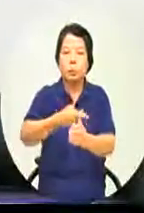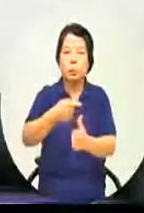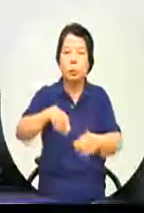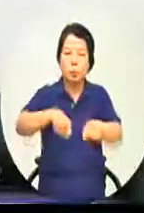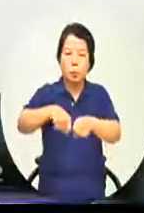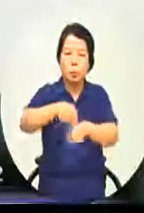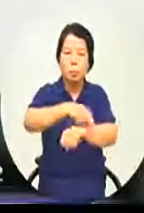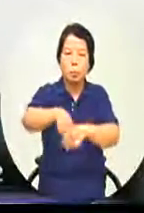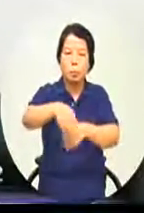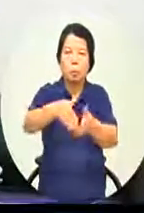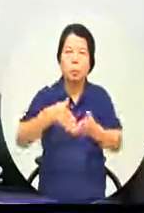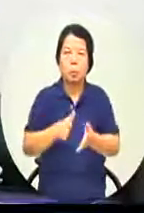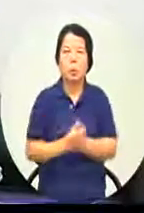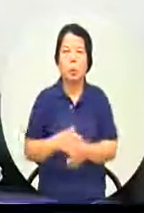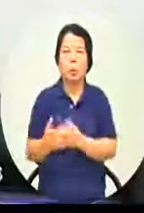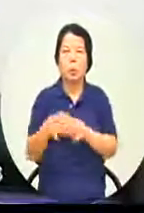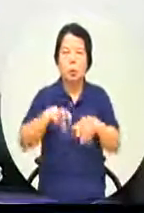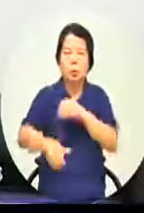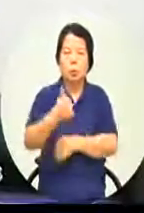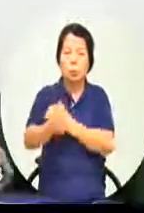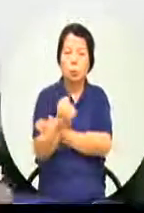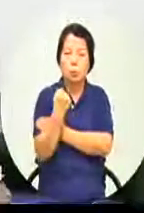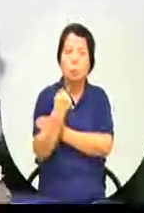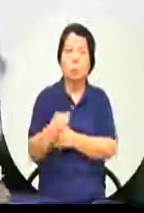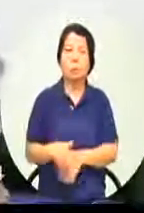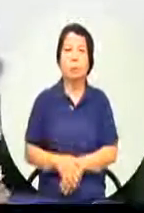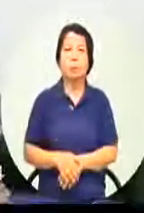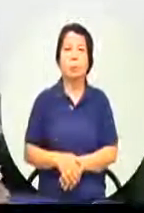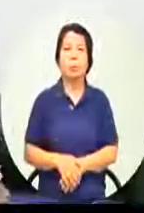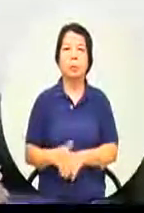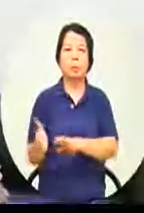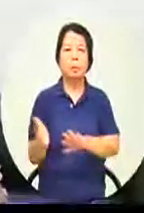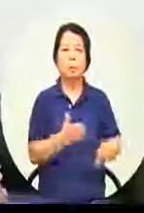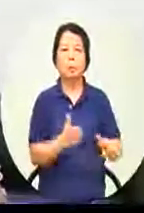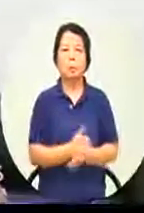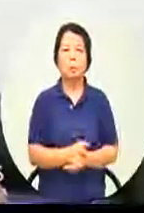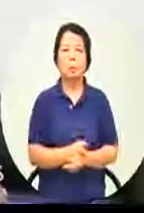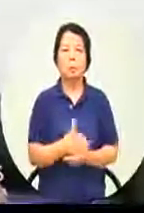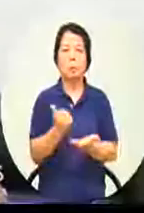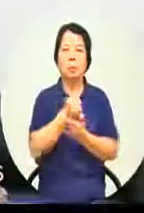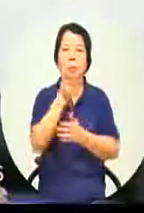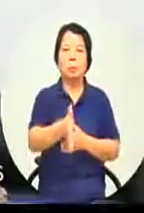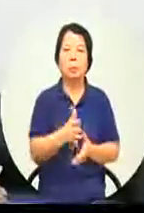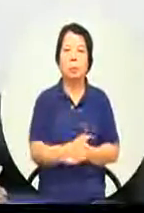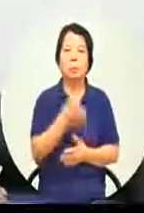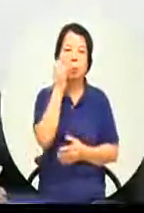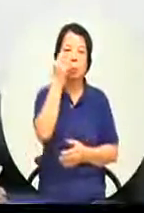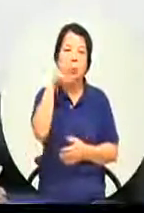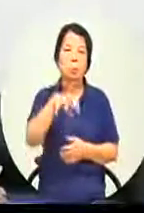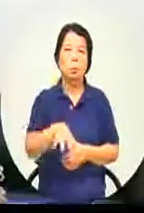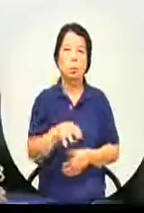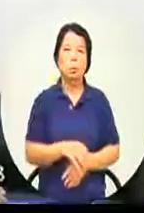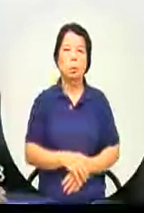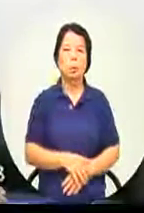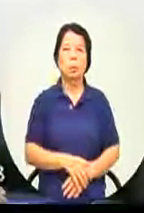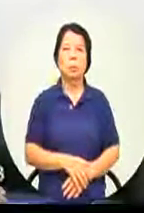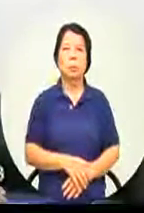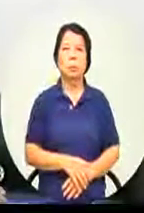部分再请局长努力哦。现在局长请坐。 好，谢谢。 那最后我想请教一下我们的观光局局长